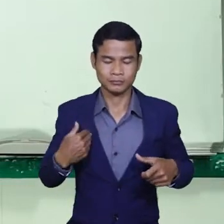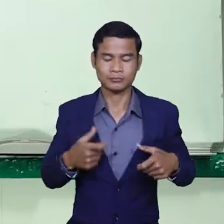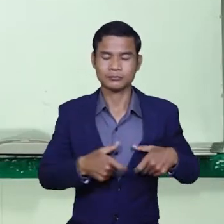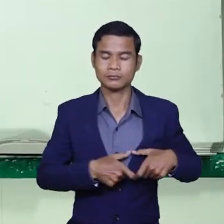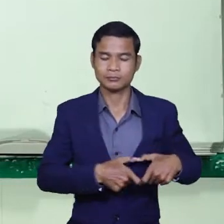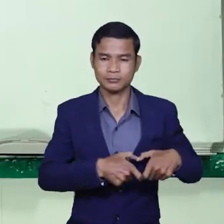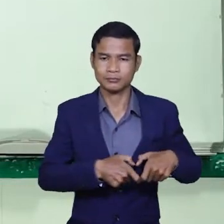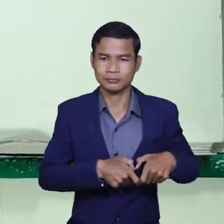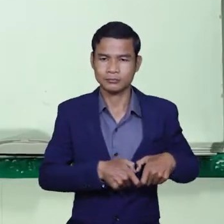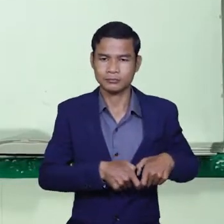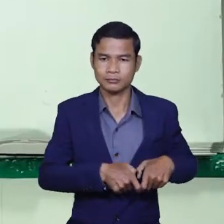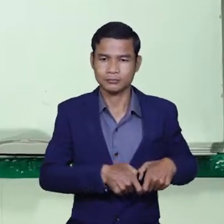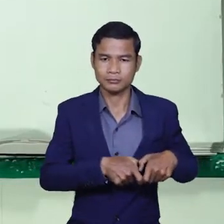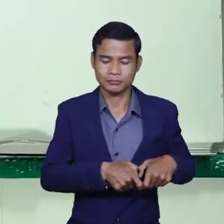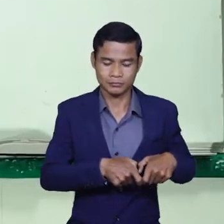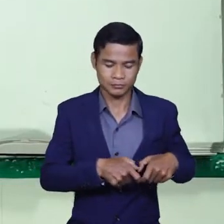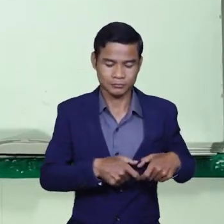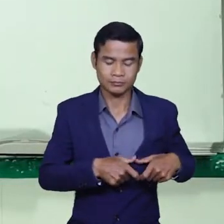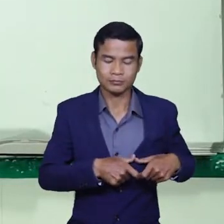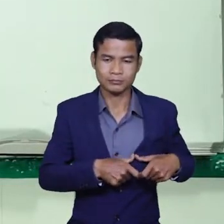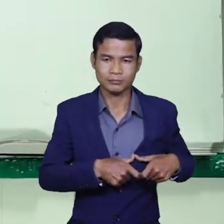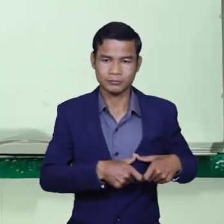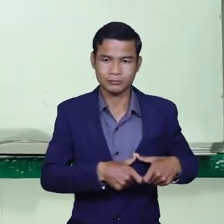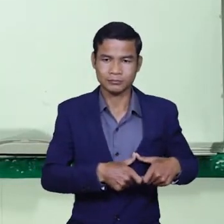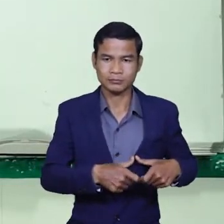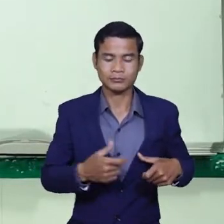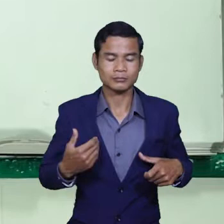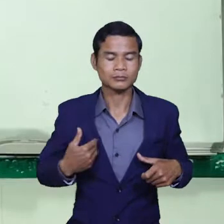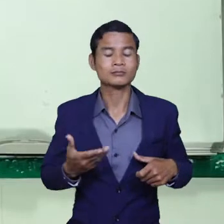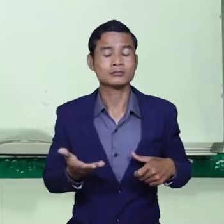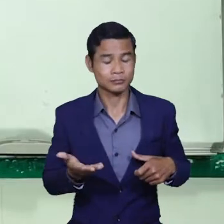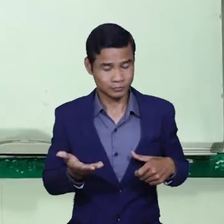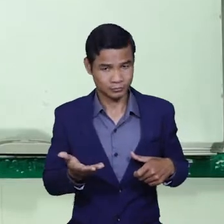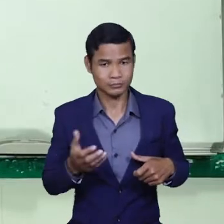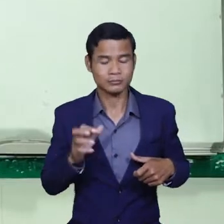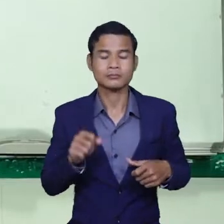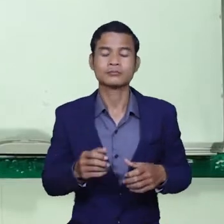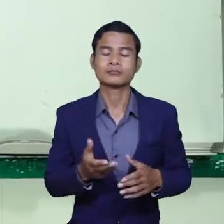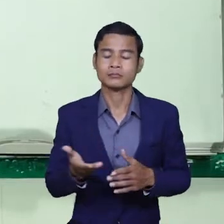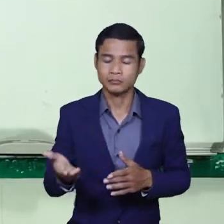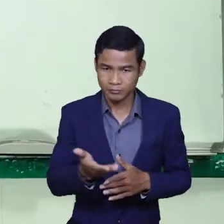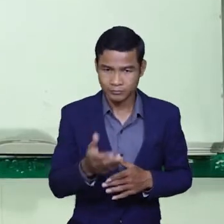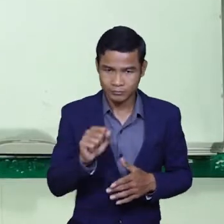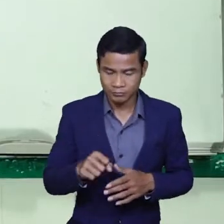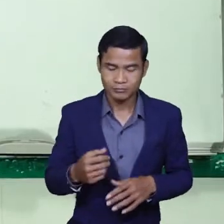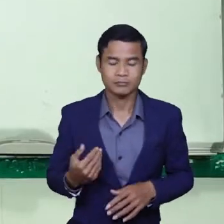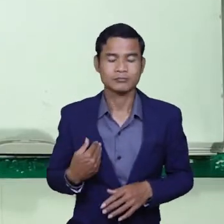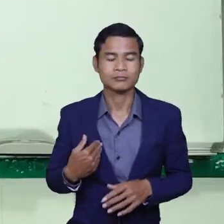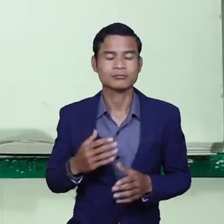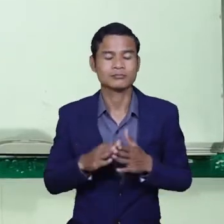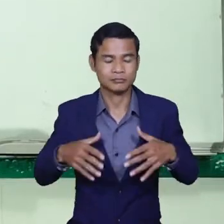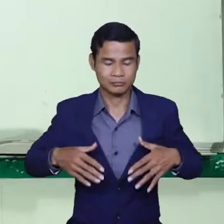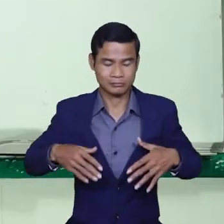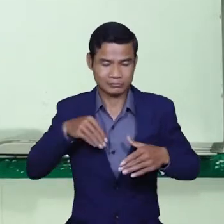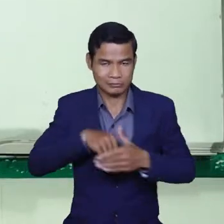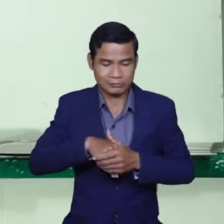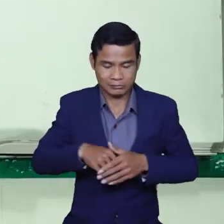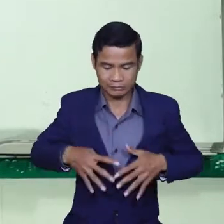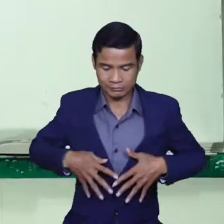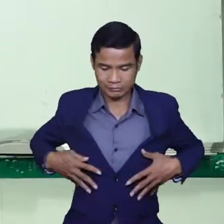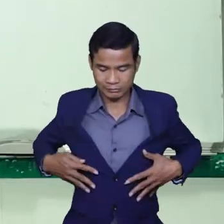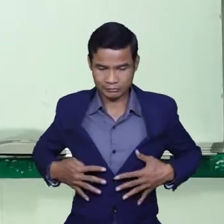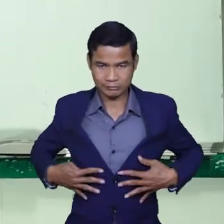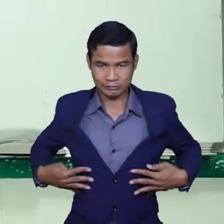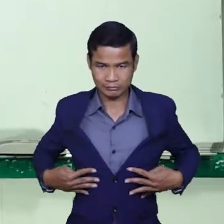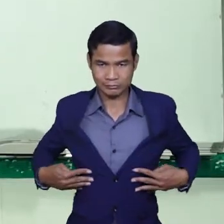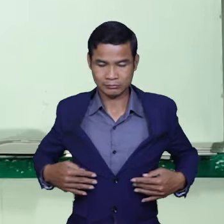ចាក្នុងចាឆ្អឹងជំនីរបស់យើងណាកូនណាចាគឺស្ថិតនៅក្នុងទ្រូងរបស់យើងចាដែលចាឆ្អឹងជំនីនេះគឺចាការពារ